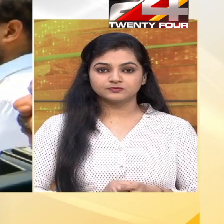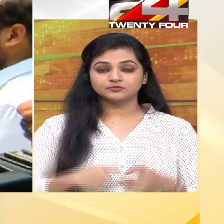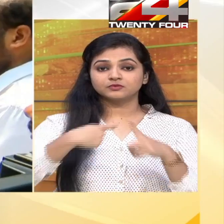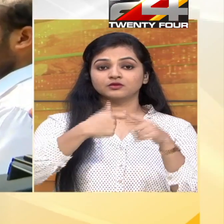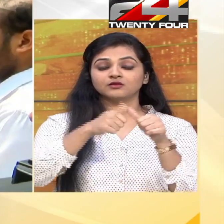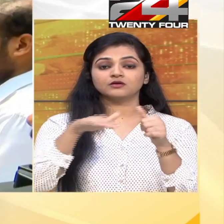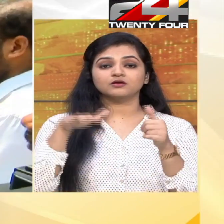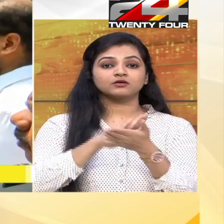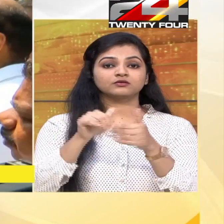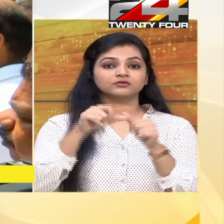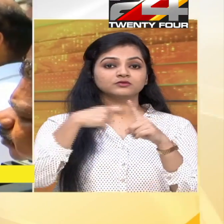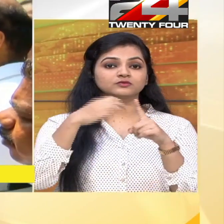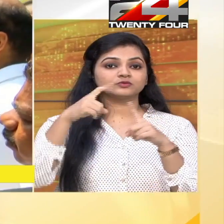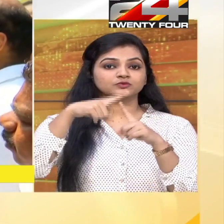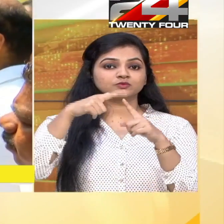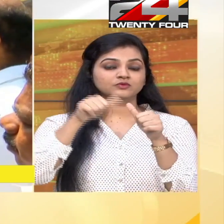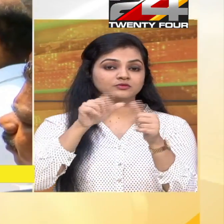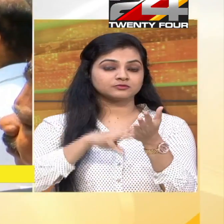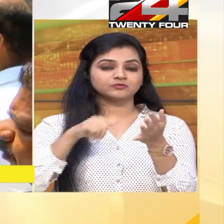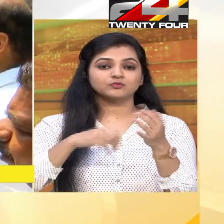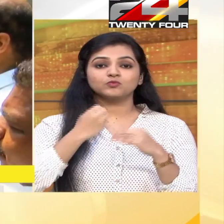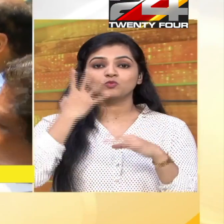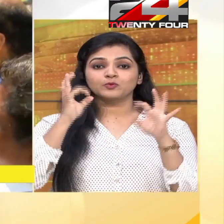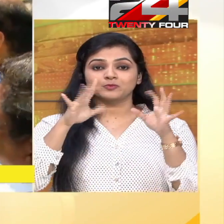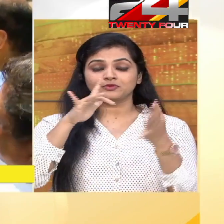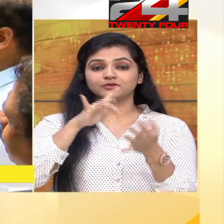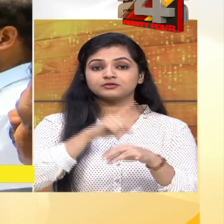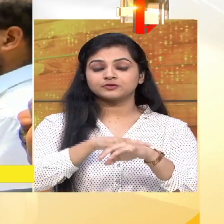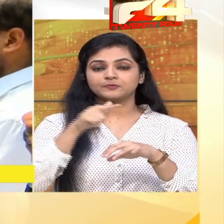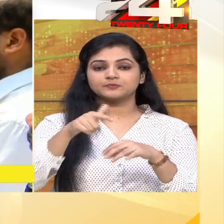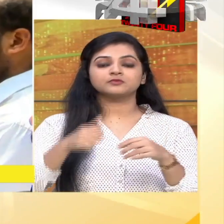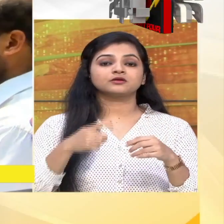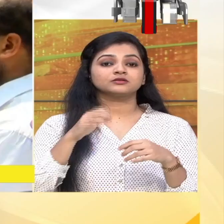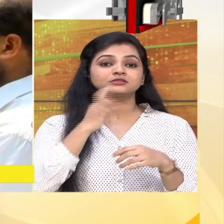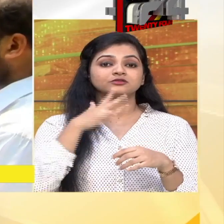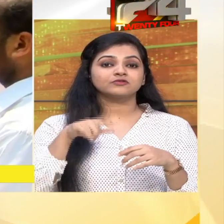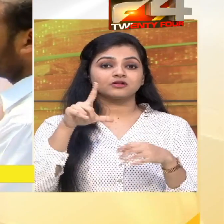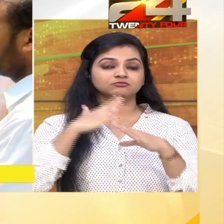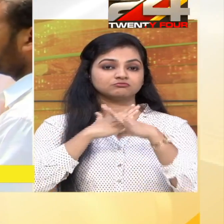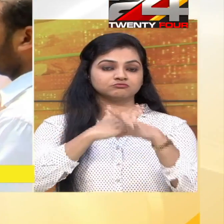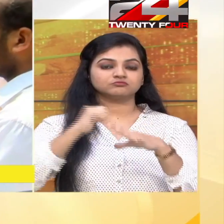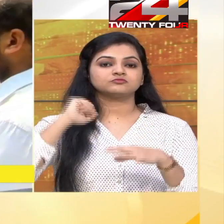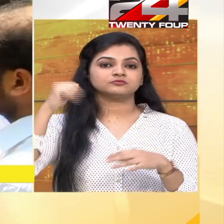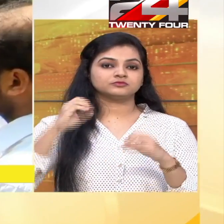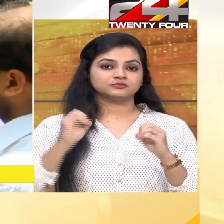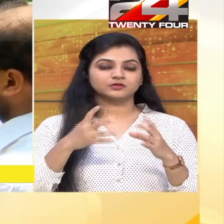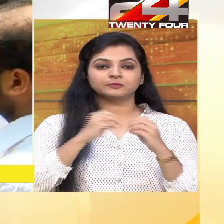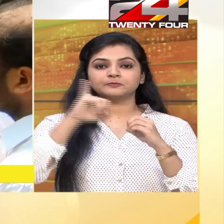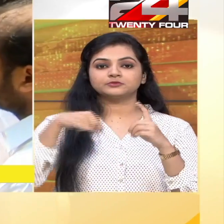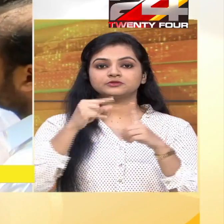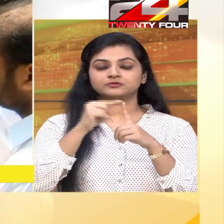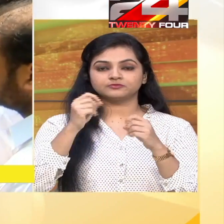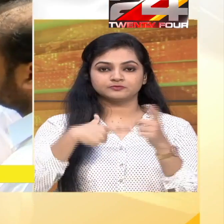കഴക്കൂട്ടം മേനംകുളത്ത് നിന്ന് രാവിലെ 10 മണിയോടെയാണ് സിൽവർ ലൈൻ വിരുദ്ധ പ്രതിരോധ ജാഥ തുടങ്ങിയത്. കേന്ദ്രമന്ത്രി V. മുരളീധരനും BJP ജില്ലാ